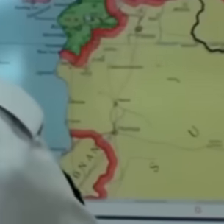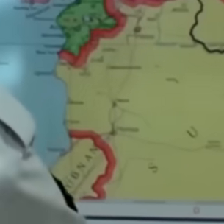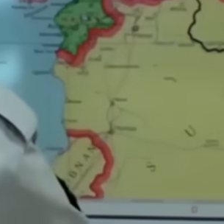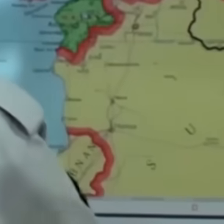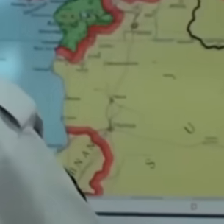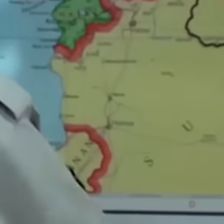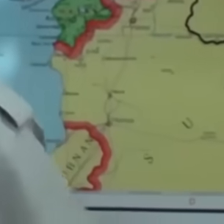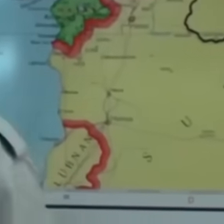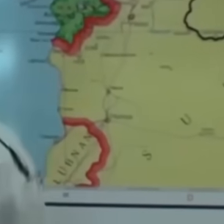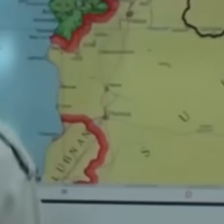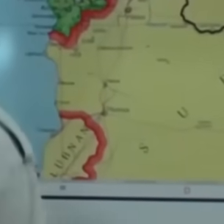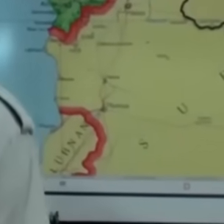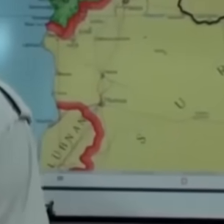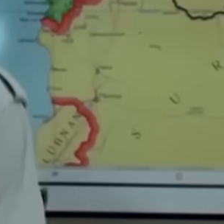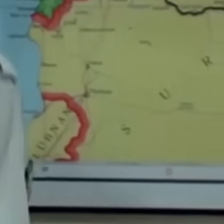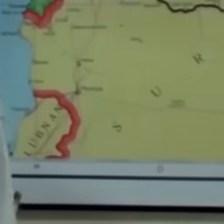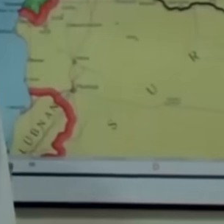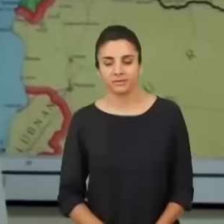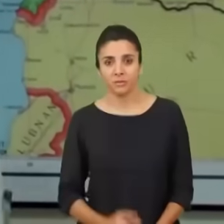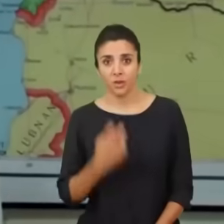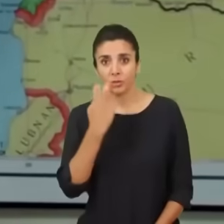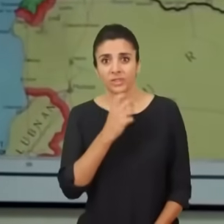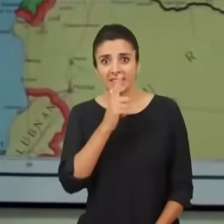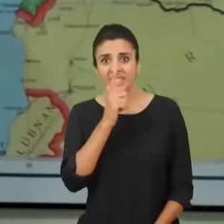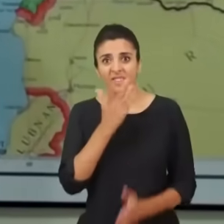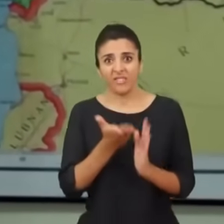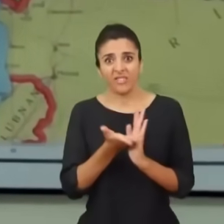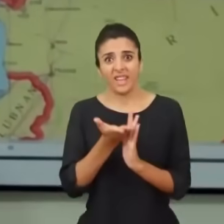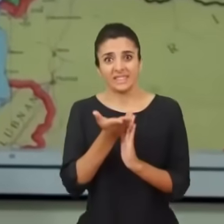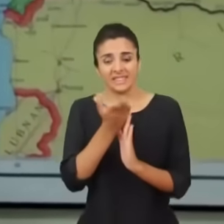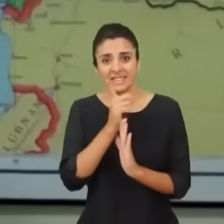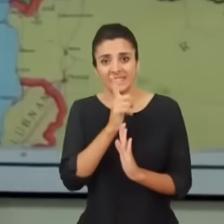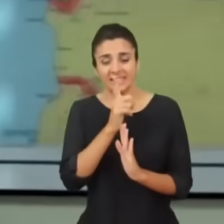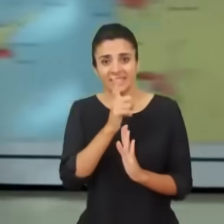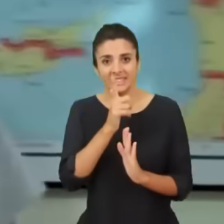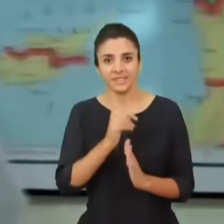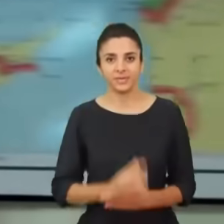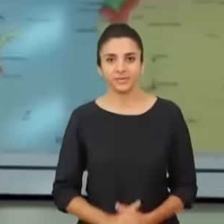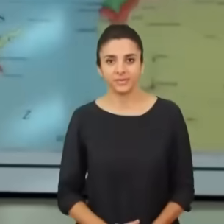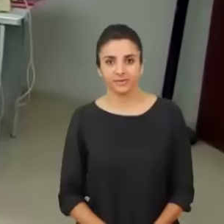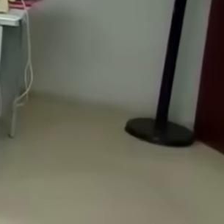Mendili verdim kendime. Sine sine yollar yarım ellerime.